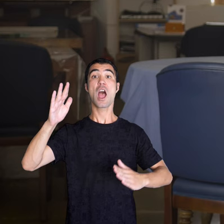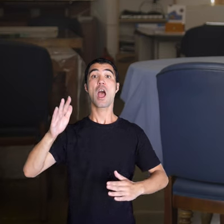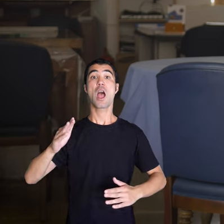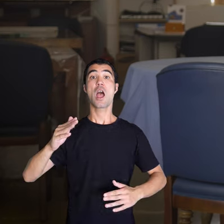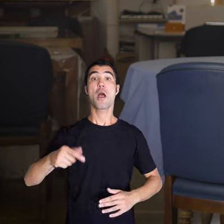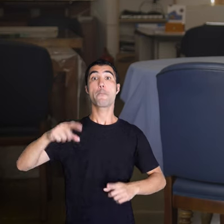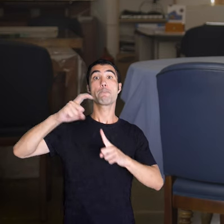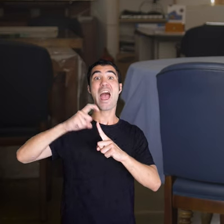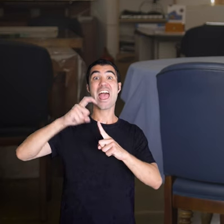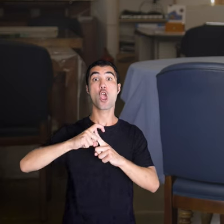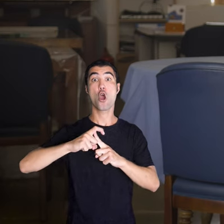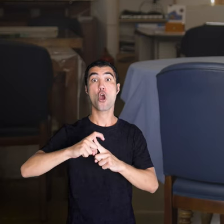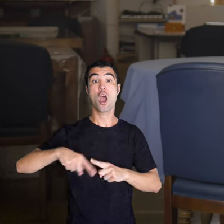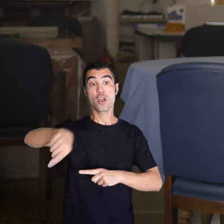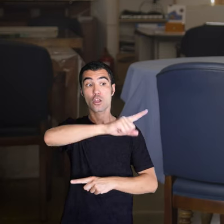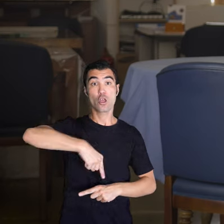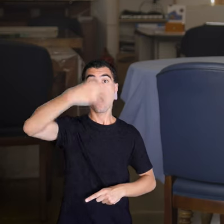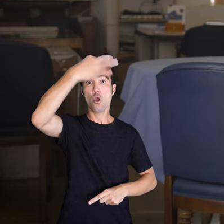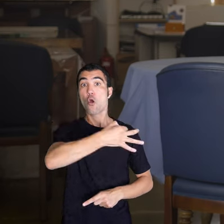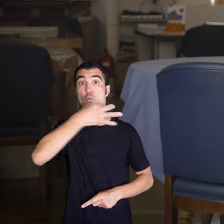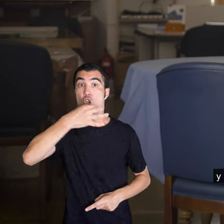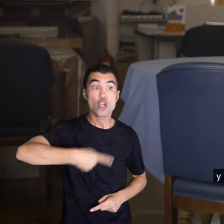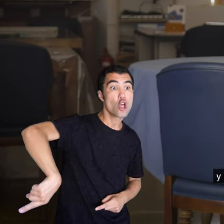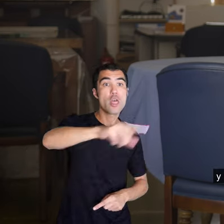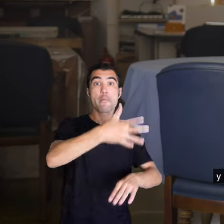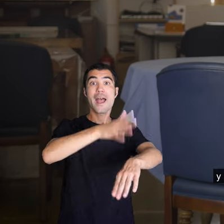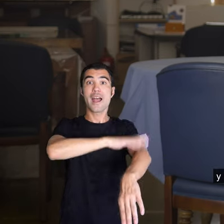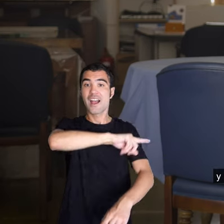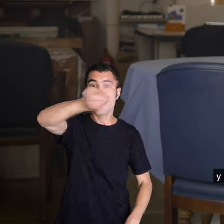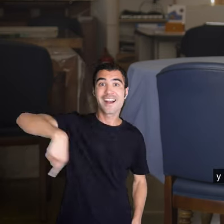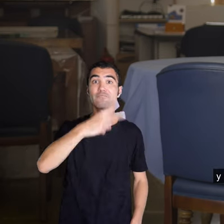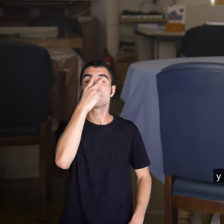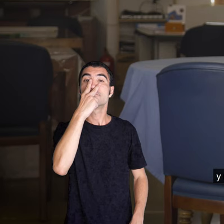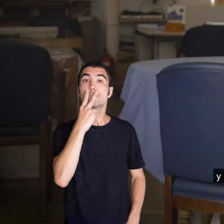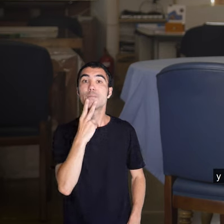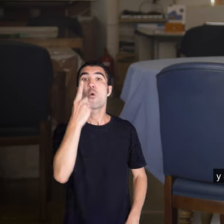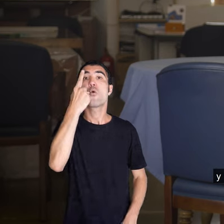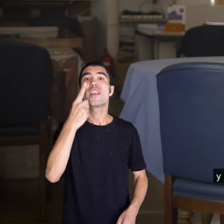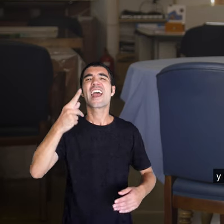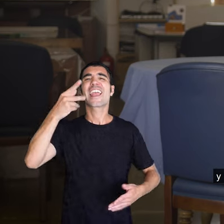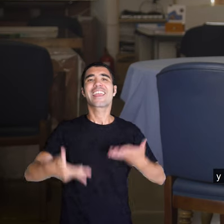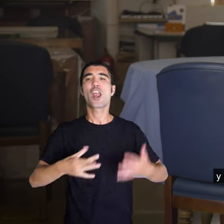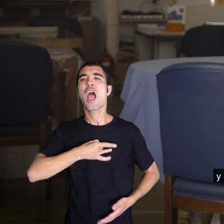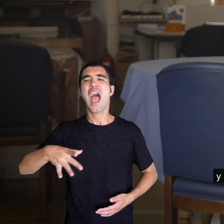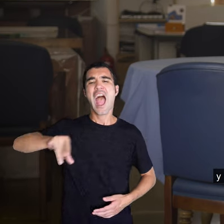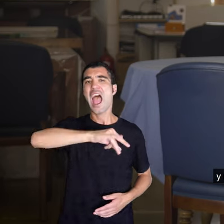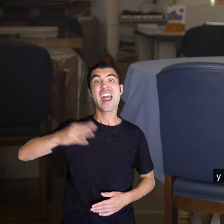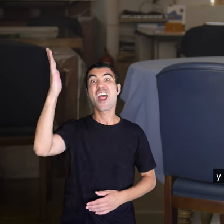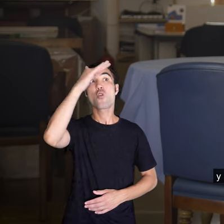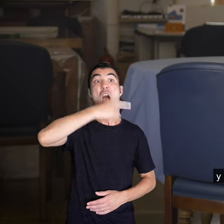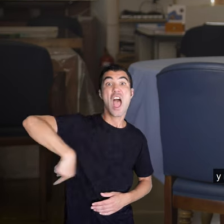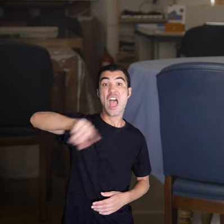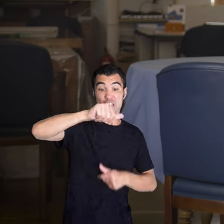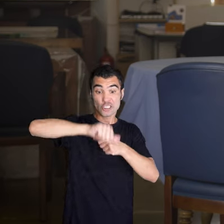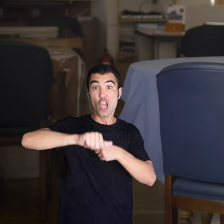quan fan compreguen els al·lots a Mallorca. No hi ha un quilo de farina en tot Solla. Tu saps el que val